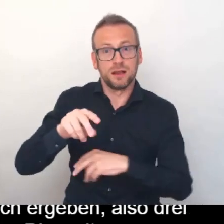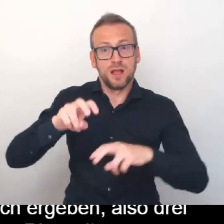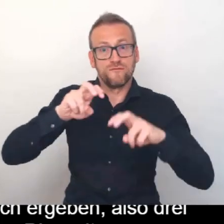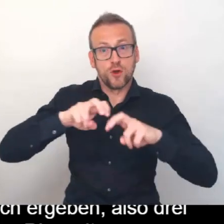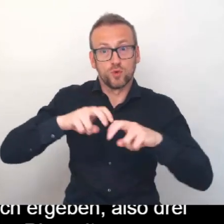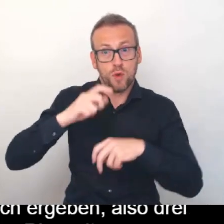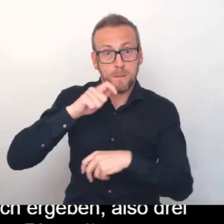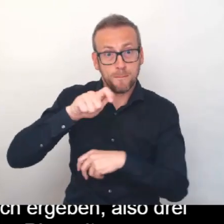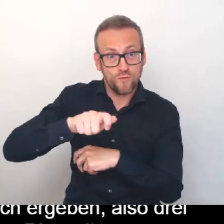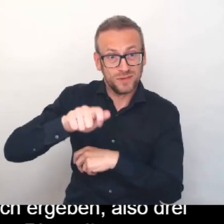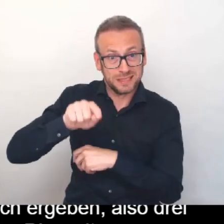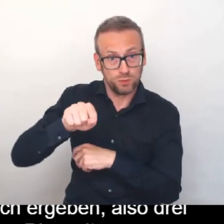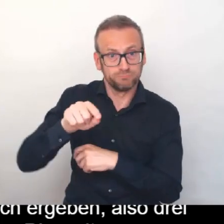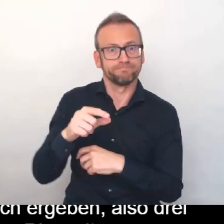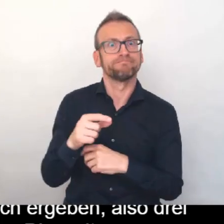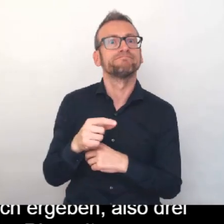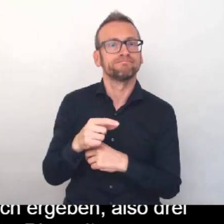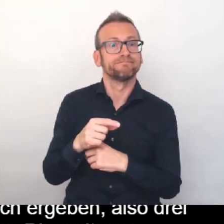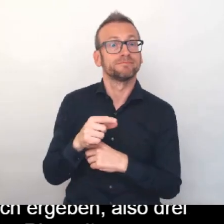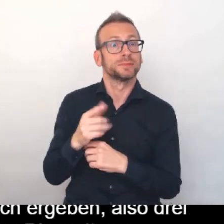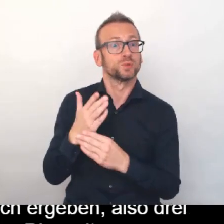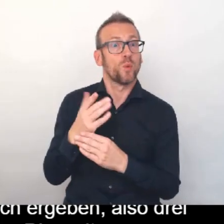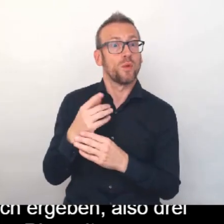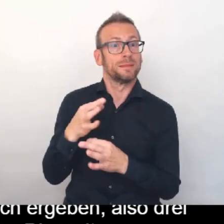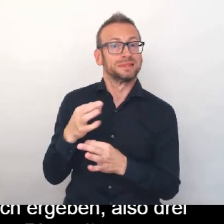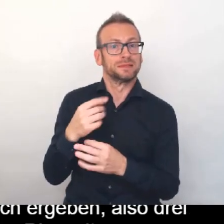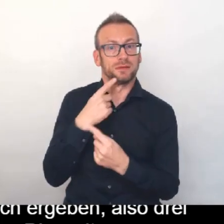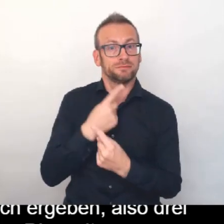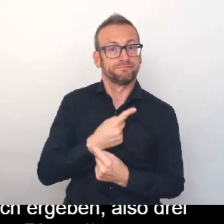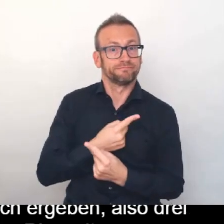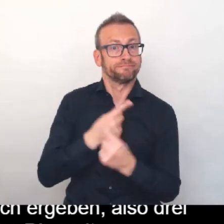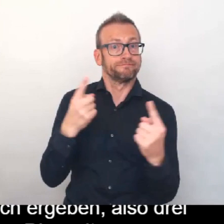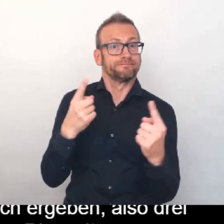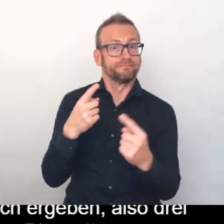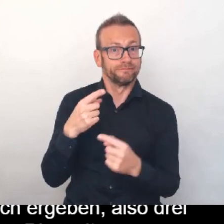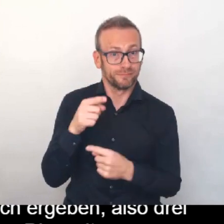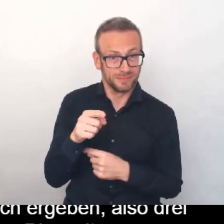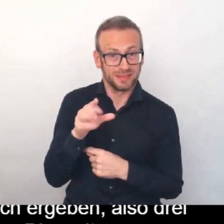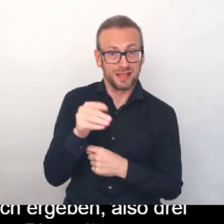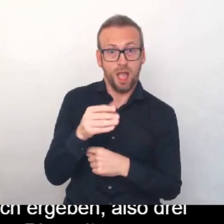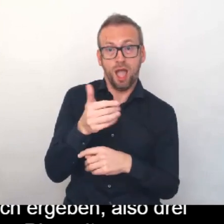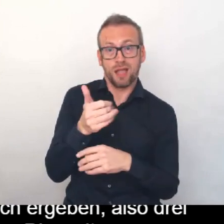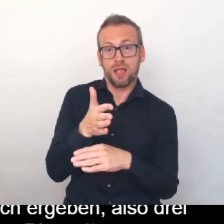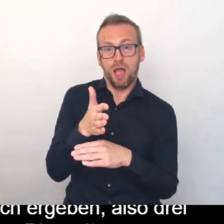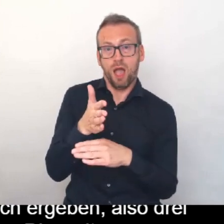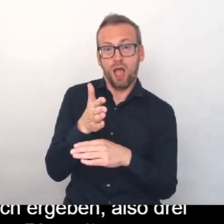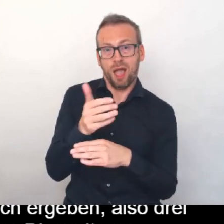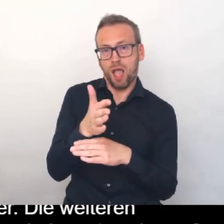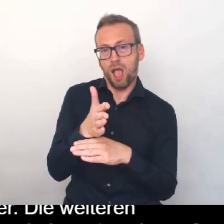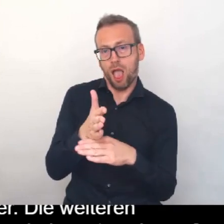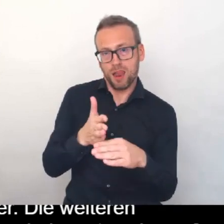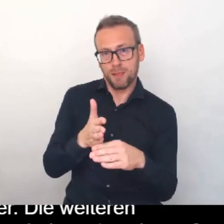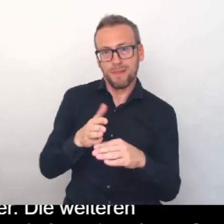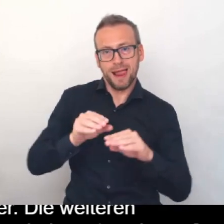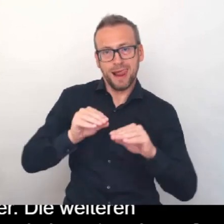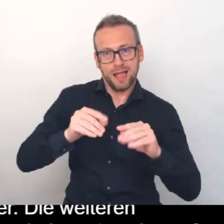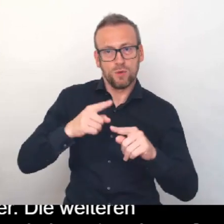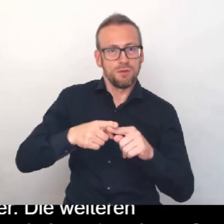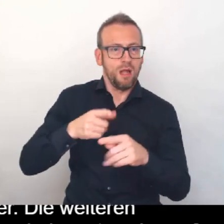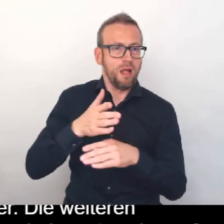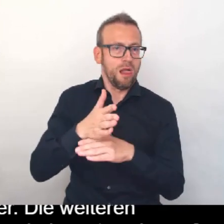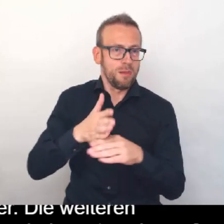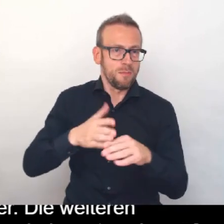bestmöglichen Mittelverwendung geben. Oder die erwähnte Start-up-Förderung bis zu eigenen Beteiligungen von Hochschulen.